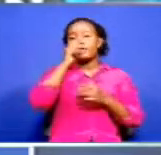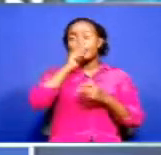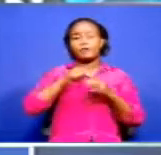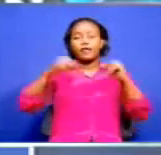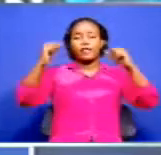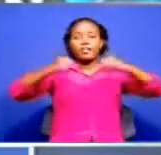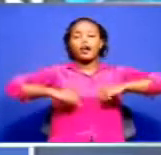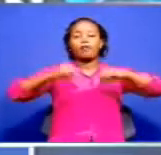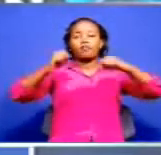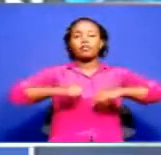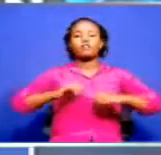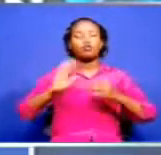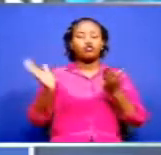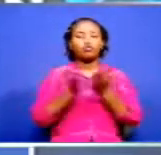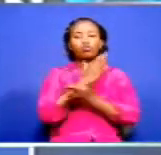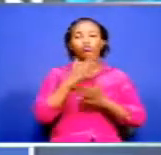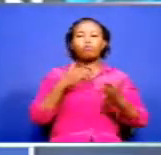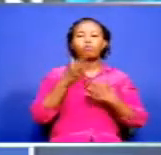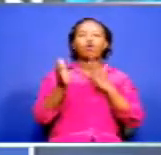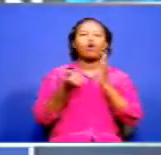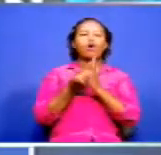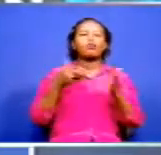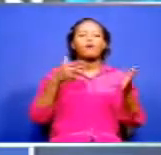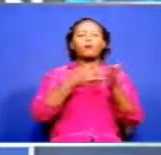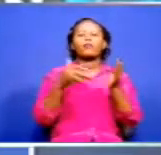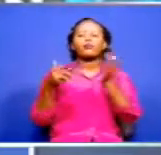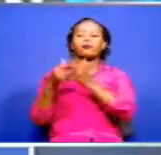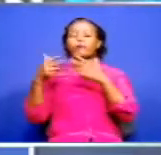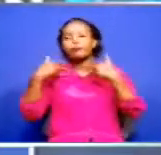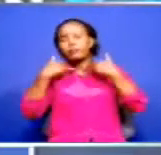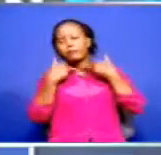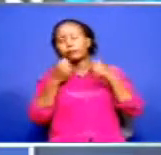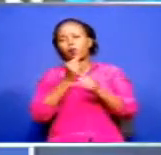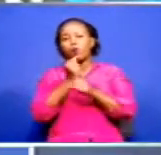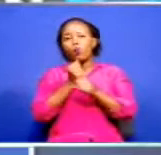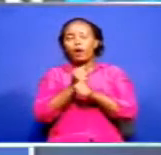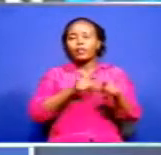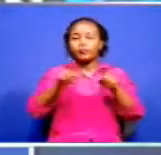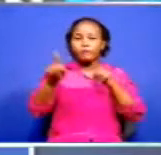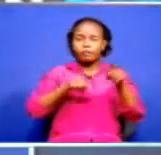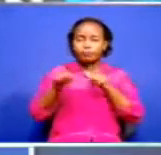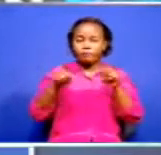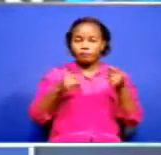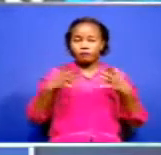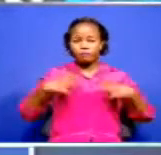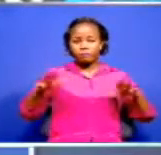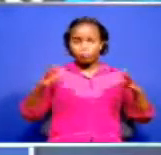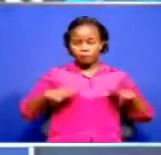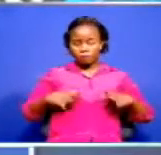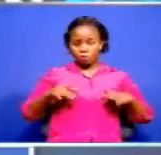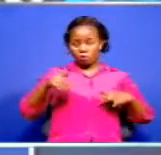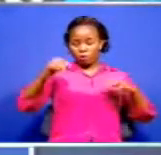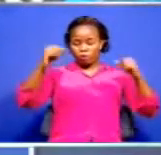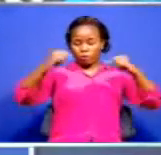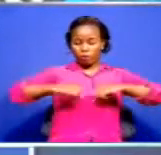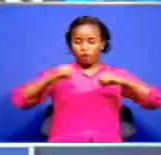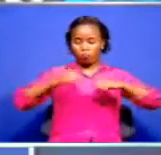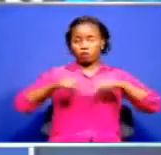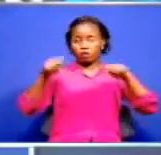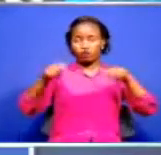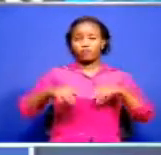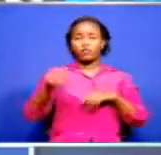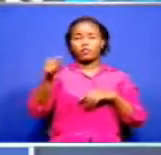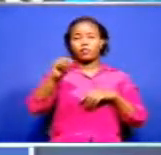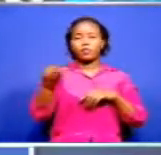vikwazo vinavyotatiza biashara na usafiri wa watu kati ya nchi hizo. Uamuzi huo uliafikiwa leo kwenye ikulu ya rais